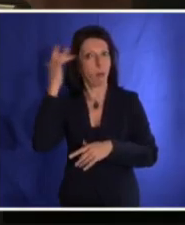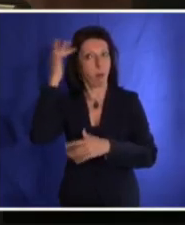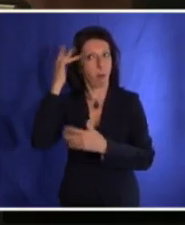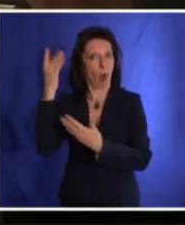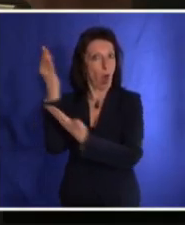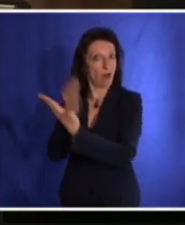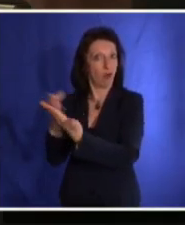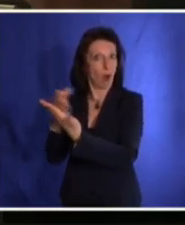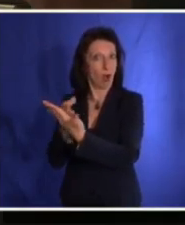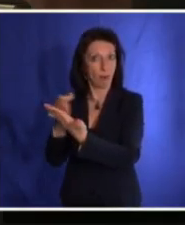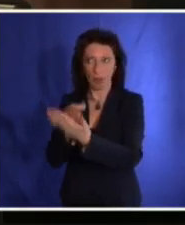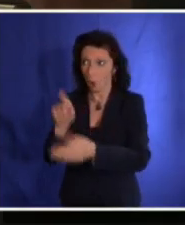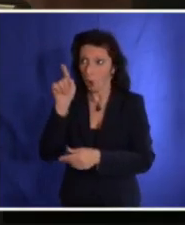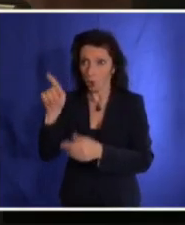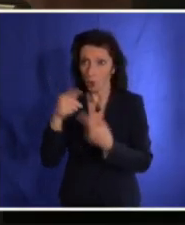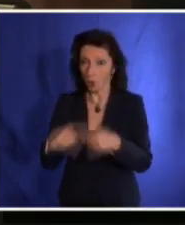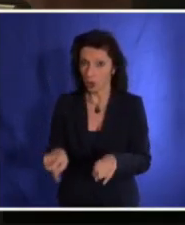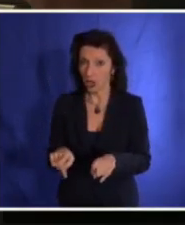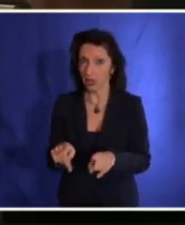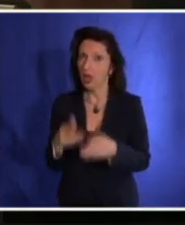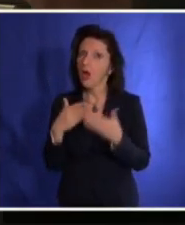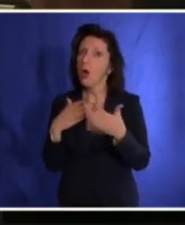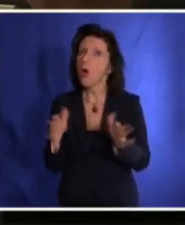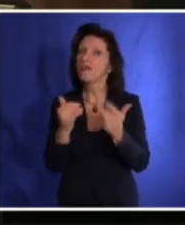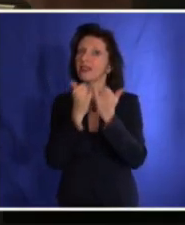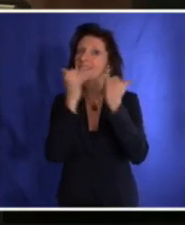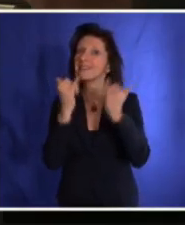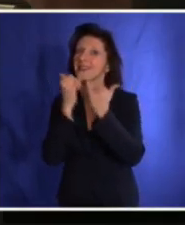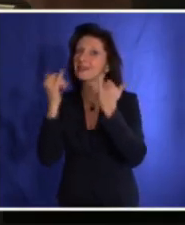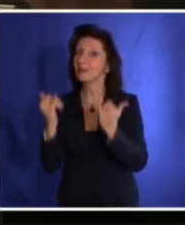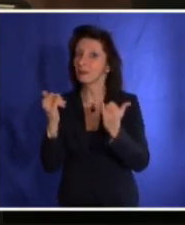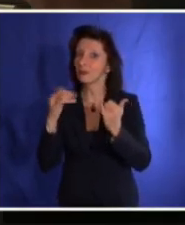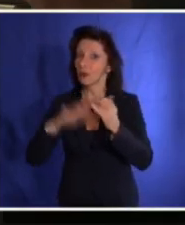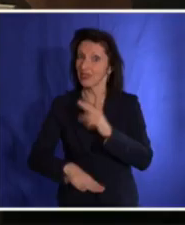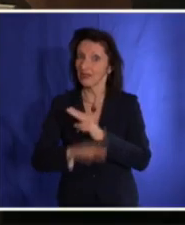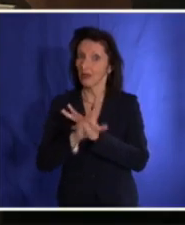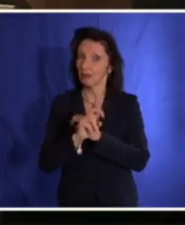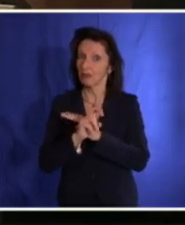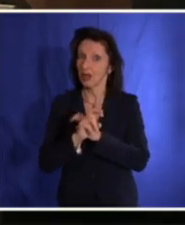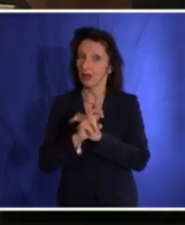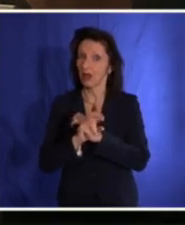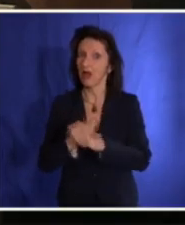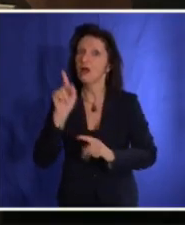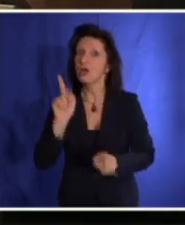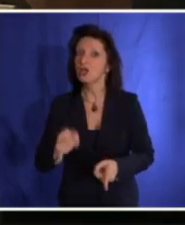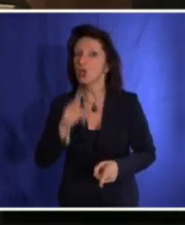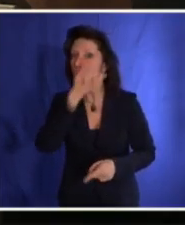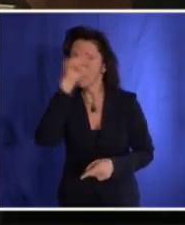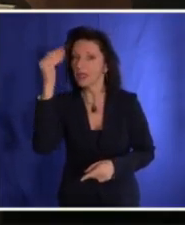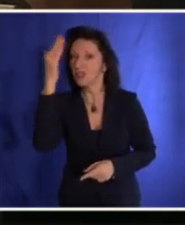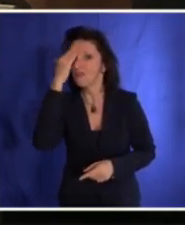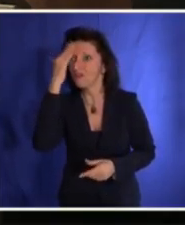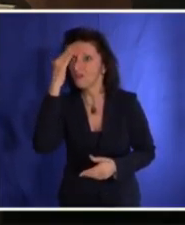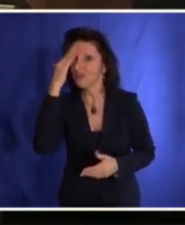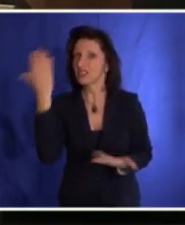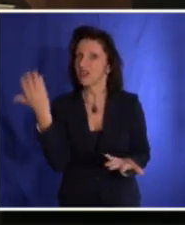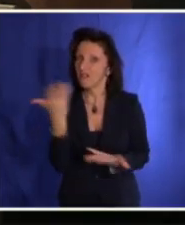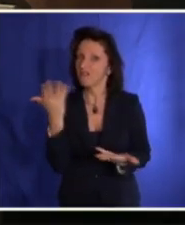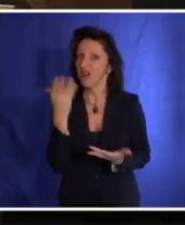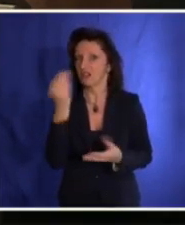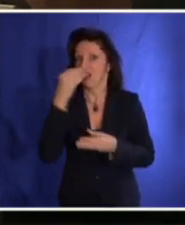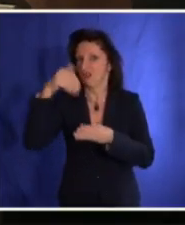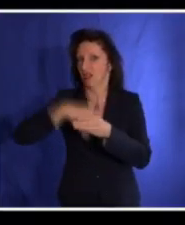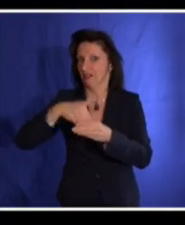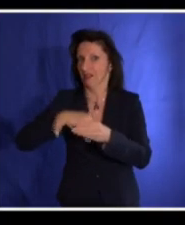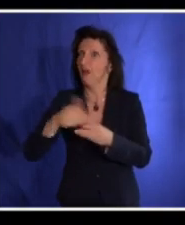denn du hast entschieden, dass in den öffentlichen Institutionen des Land Niederösterreich die Leute wissen sollen, wie es dran sind, was kriegen und woher das